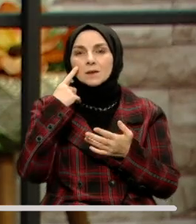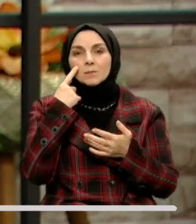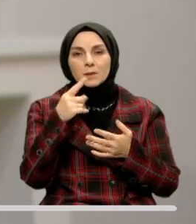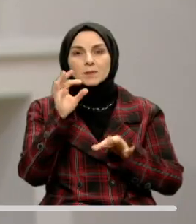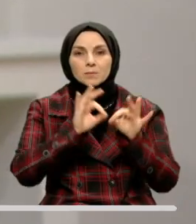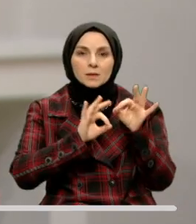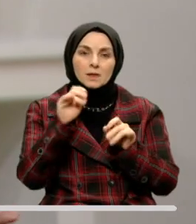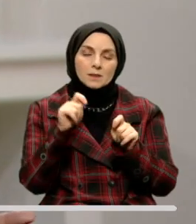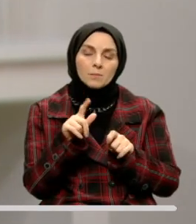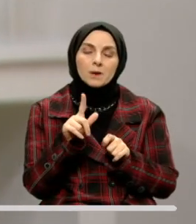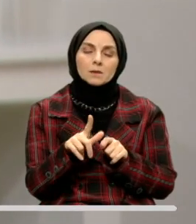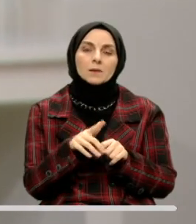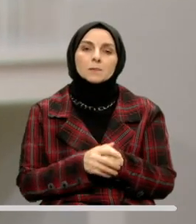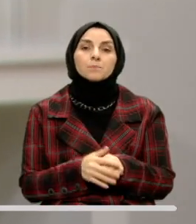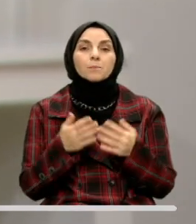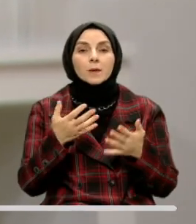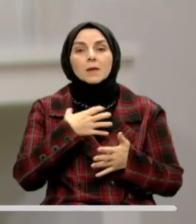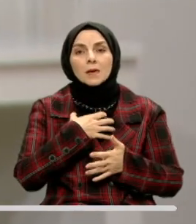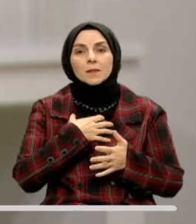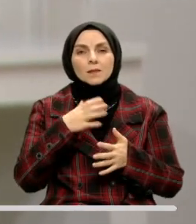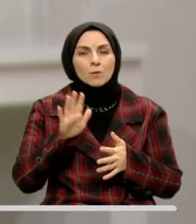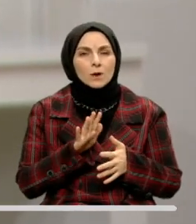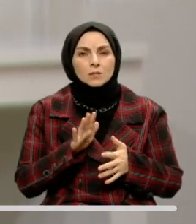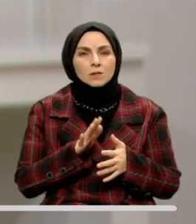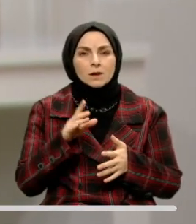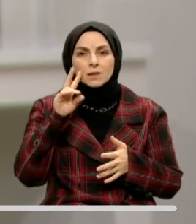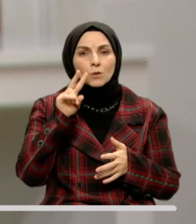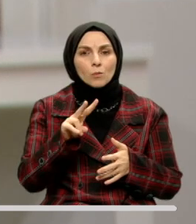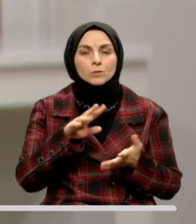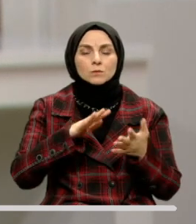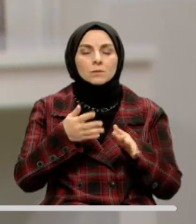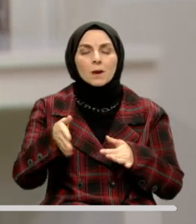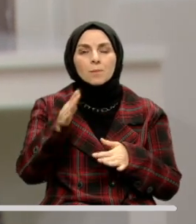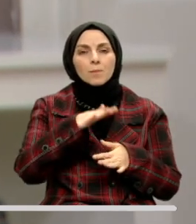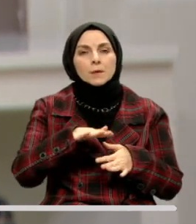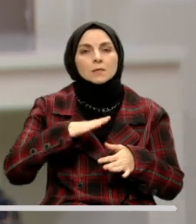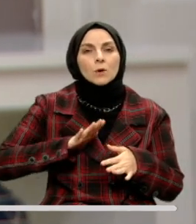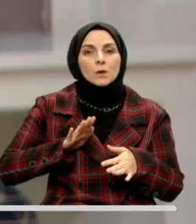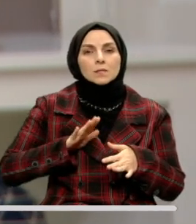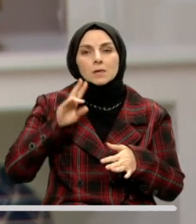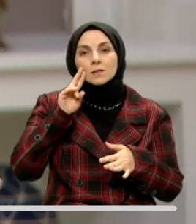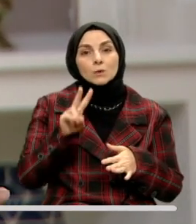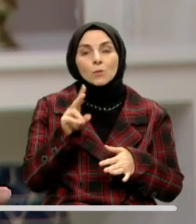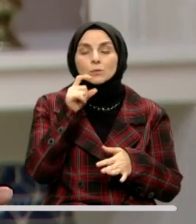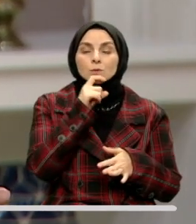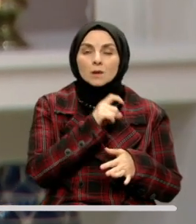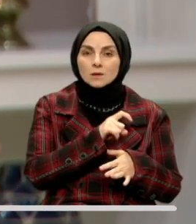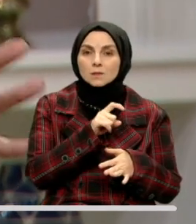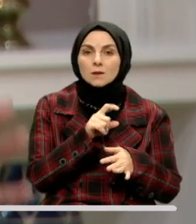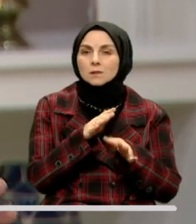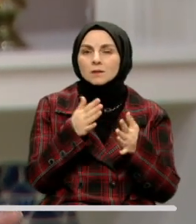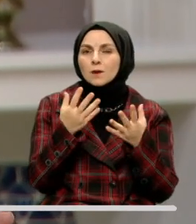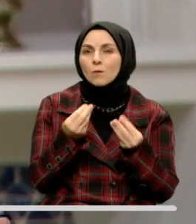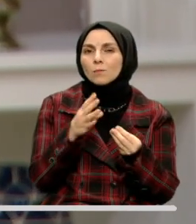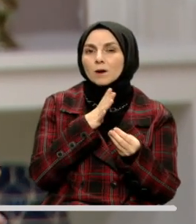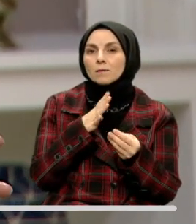özelinde gözlemlediğiniz, kendi öğrencilerinizde de genelde yaptığımız böyle hataya yakın tutumlar neler oluyor? Hani en